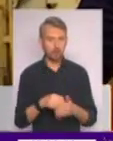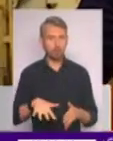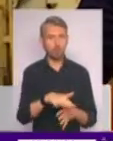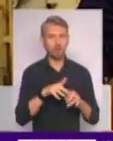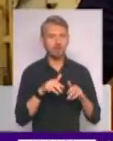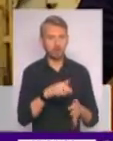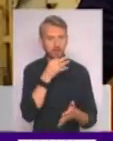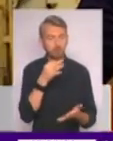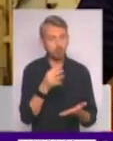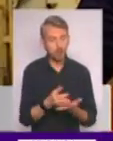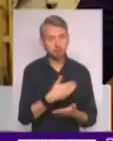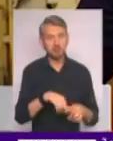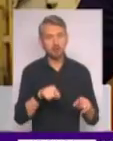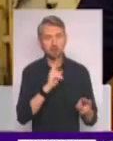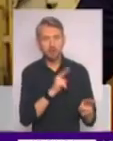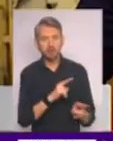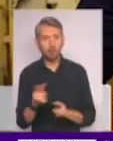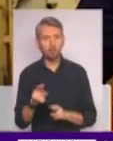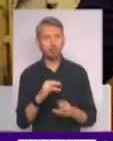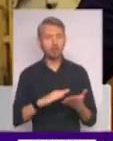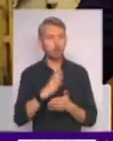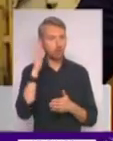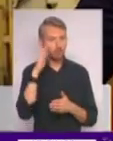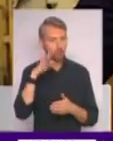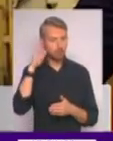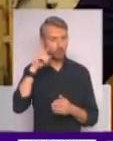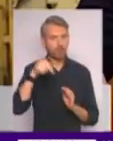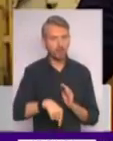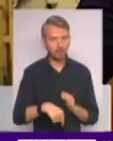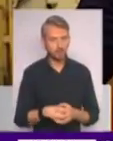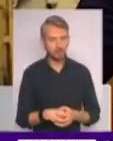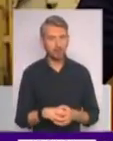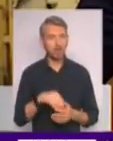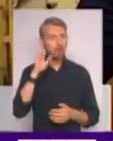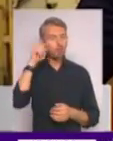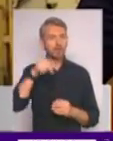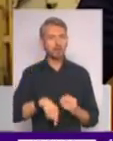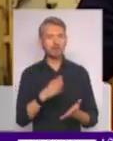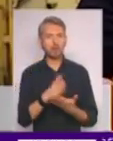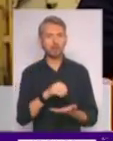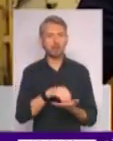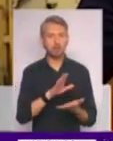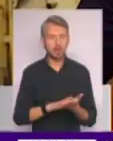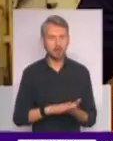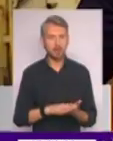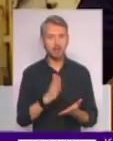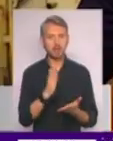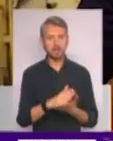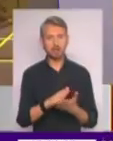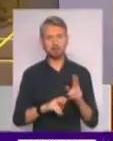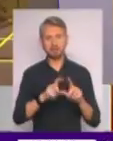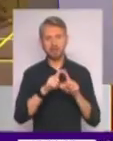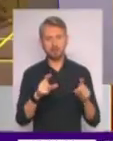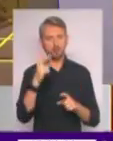діяльності і відповідальності, ми так само відслідковуємо речі по якості води у бюветах. Бювети знаходяться на балансі, є комунальне підприємство, яке